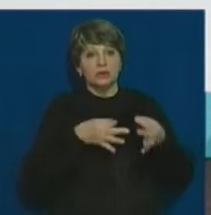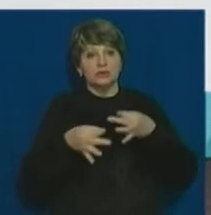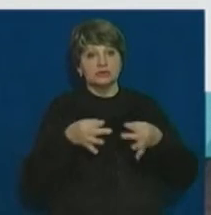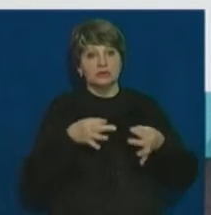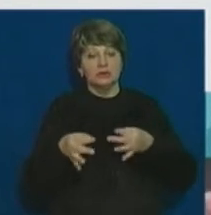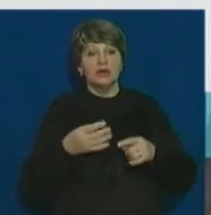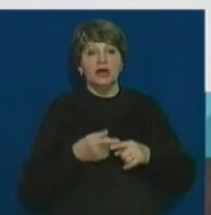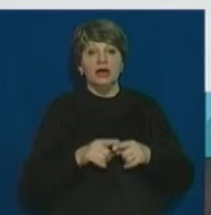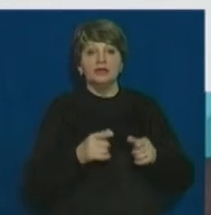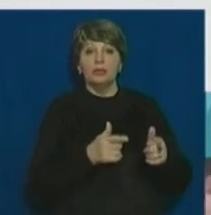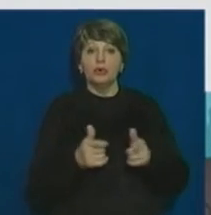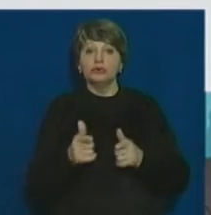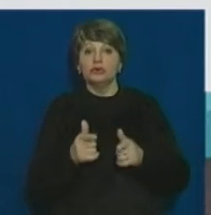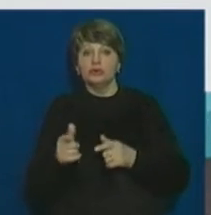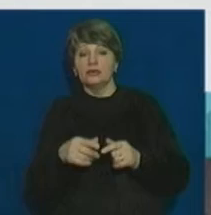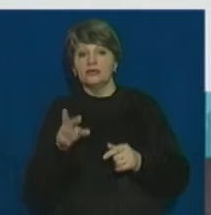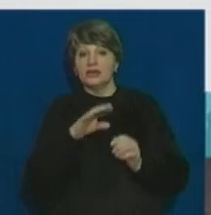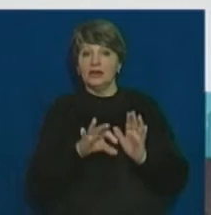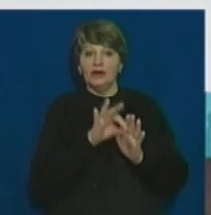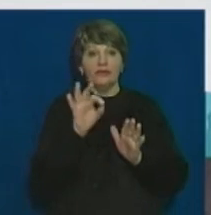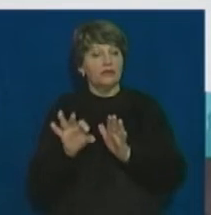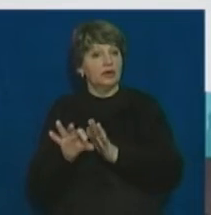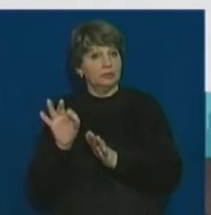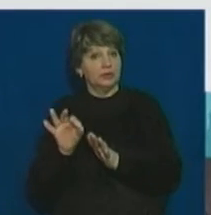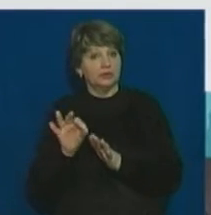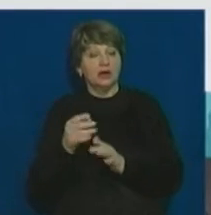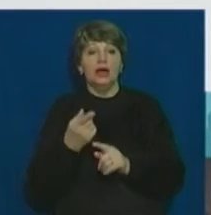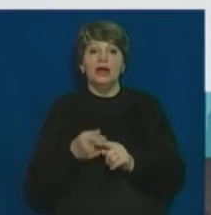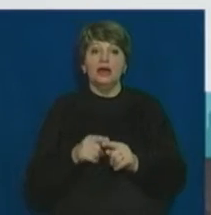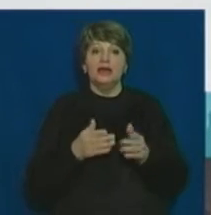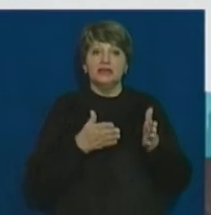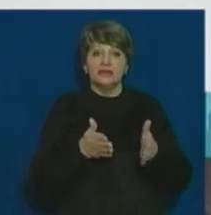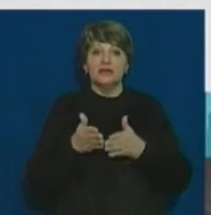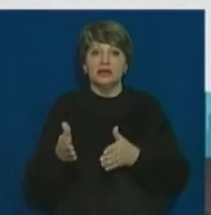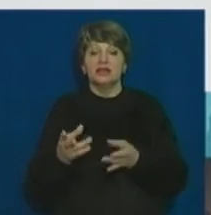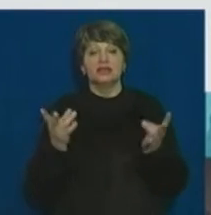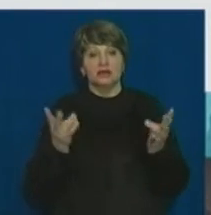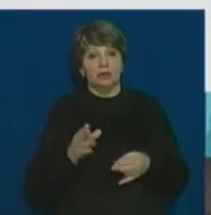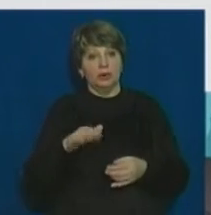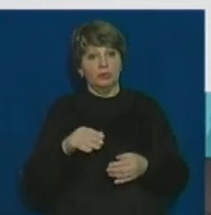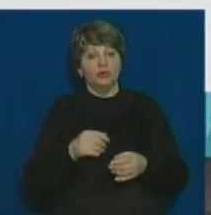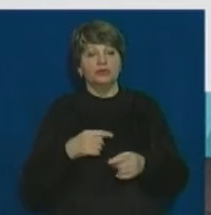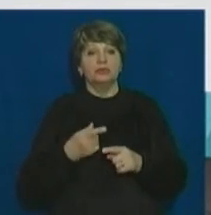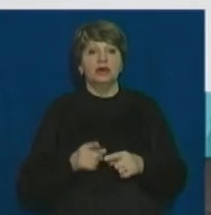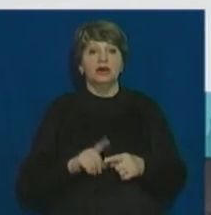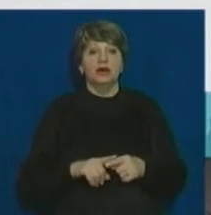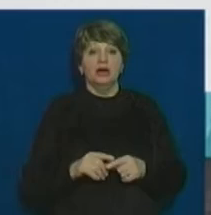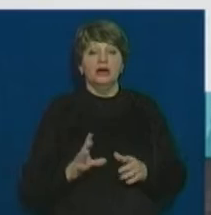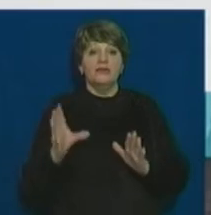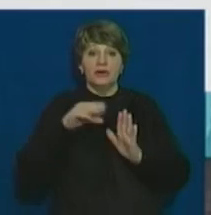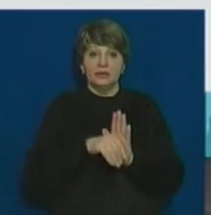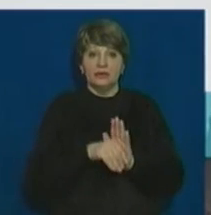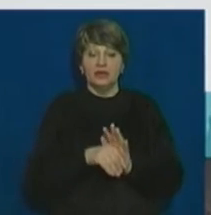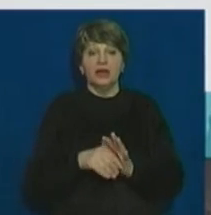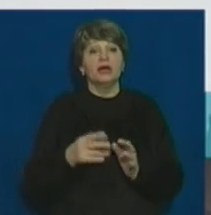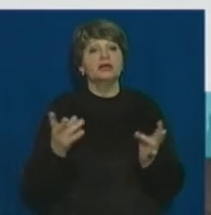певних варіантів для вибору. І зважаючи на те, що ці варіанти потім треба реалізовувати, треба пропрацювати в експертному